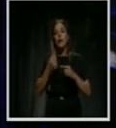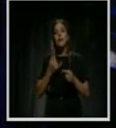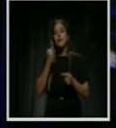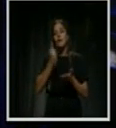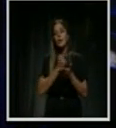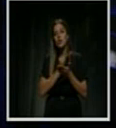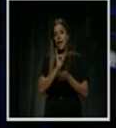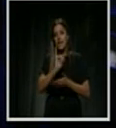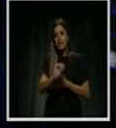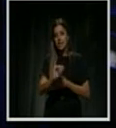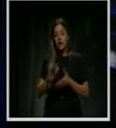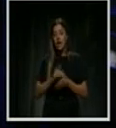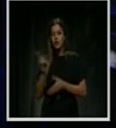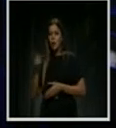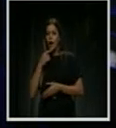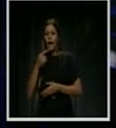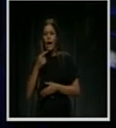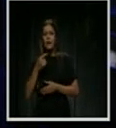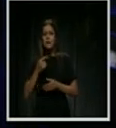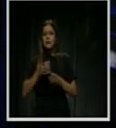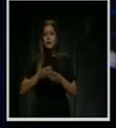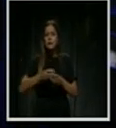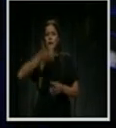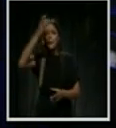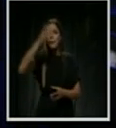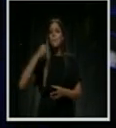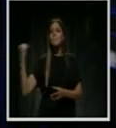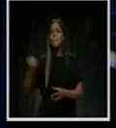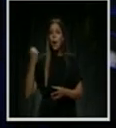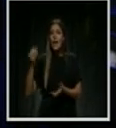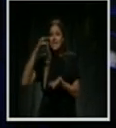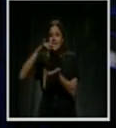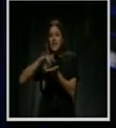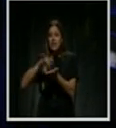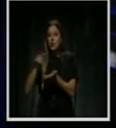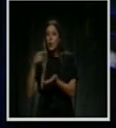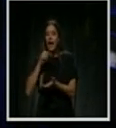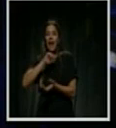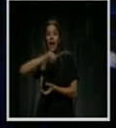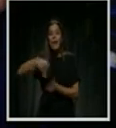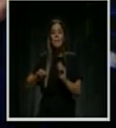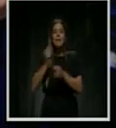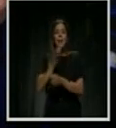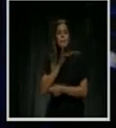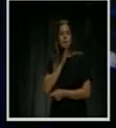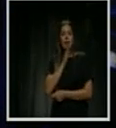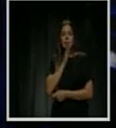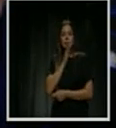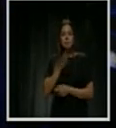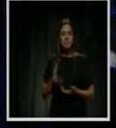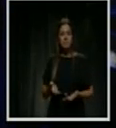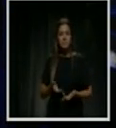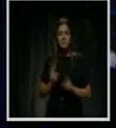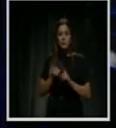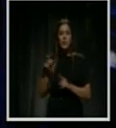semma li privatizzajna power station insejtu l-BWSC inti meta ipprivatizzajtu bil-heavy fuel oil. Dak huma r-realtajiet li ma jista'